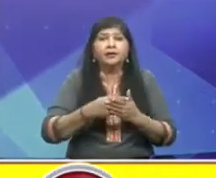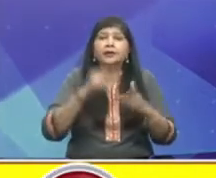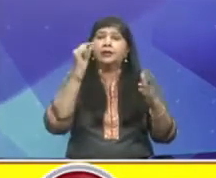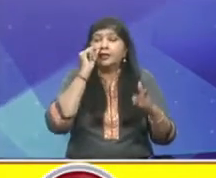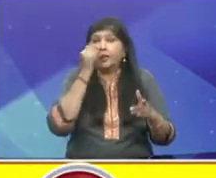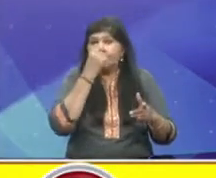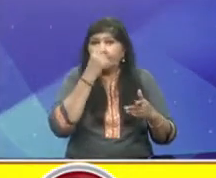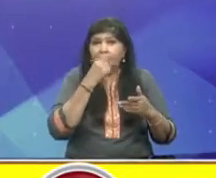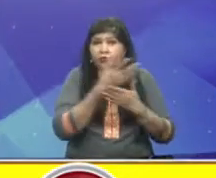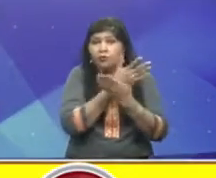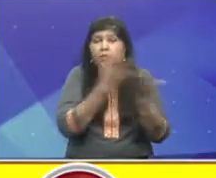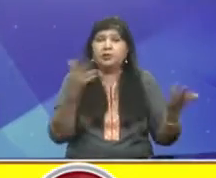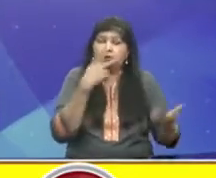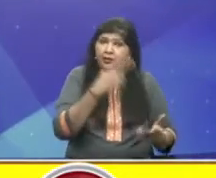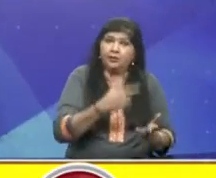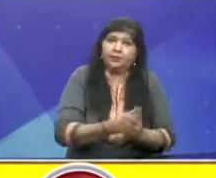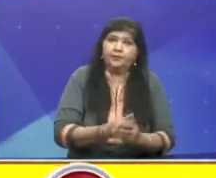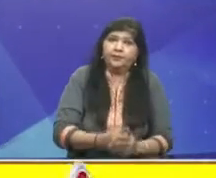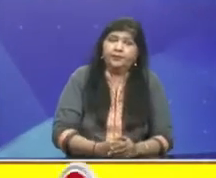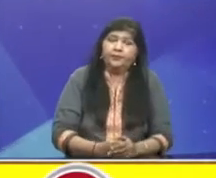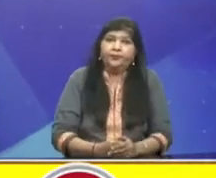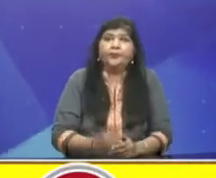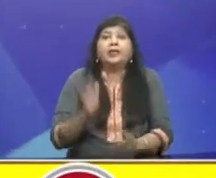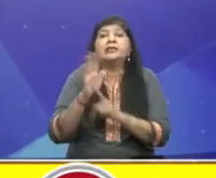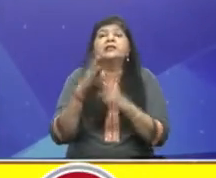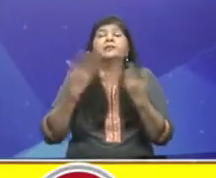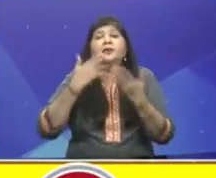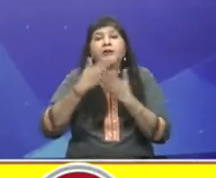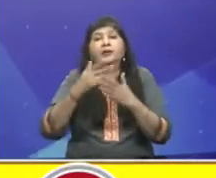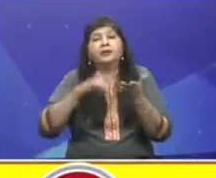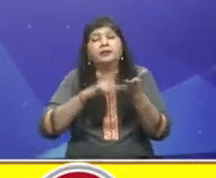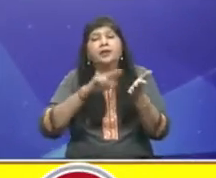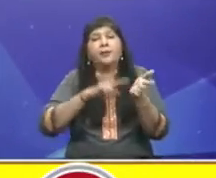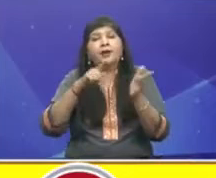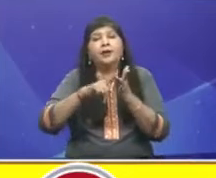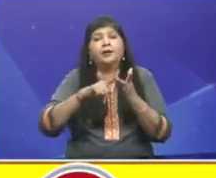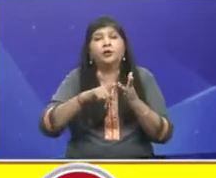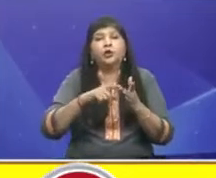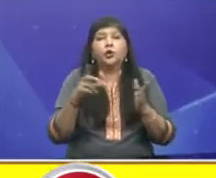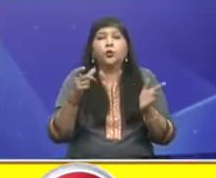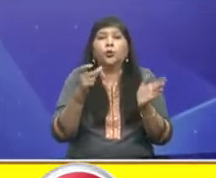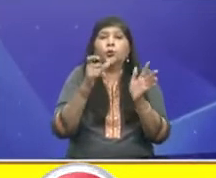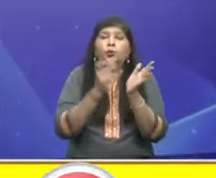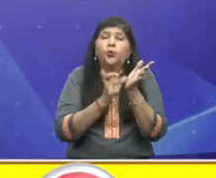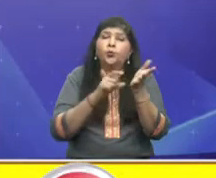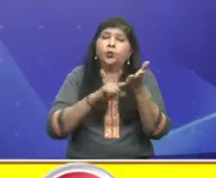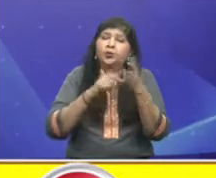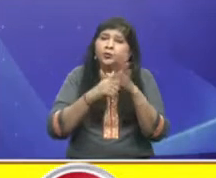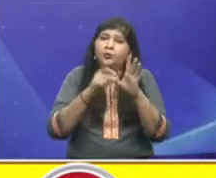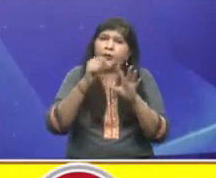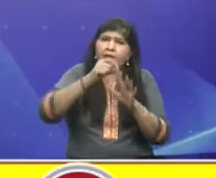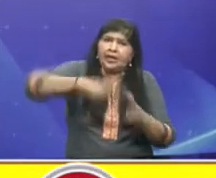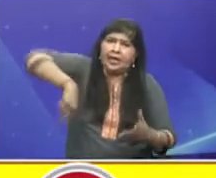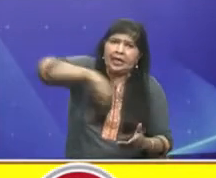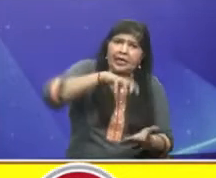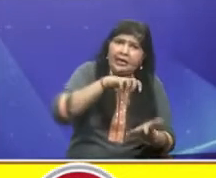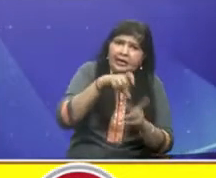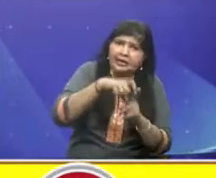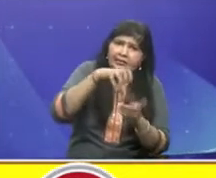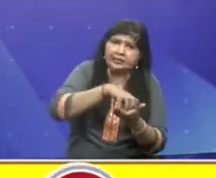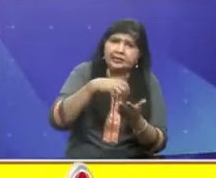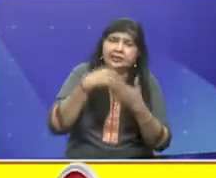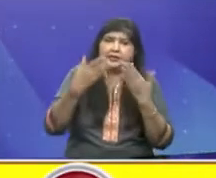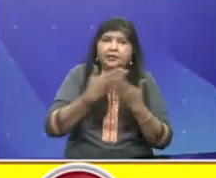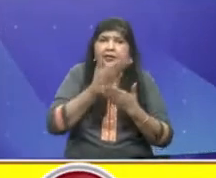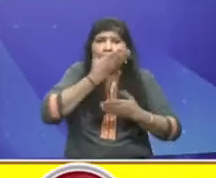व्यापक स्तर पर प्रस्तुत किया है। ये उदाहरण है तमिलनाडु के तूतुकुड़ी जिले का। हम जानते हैं कि